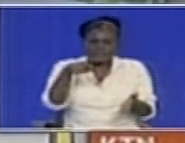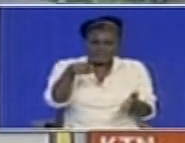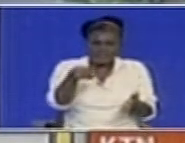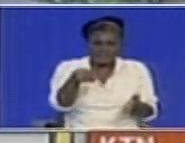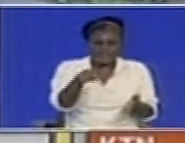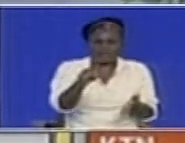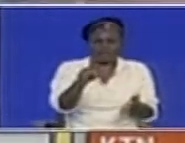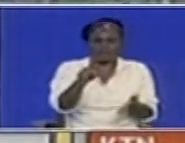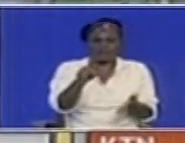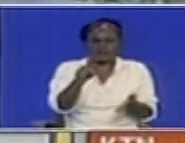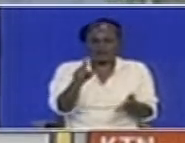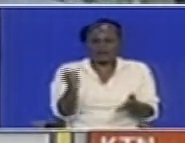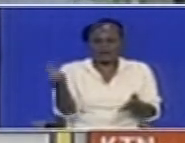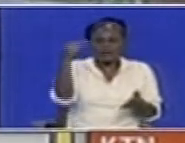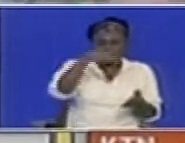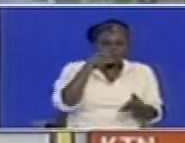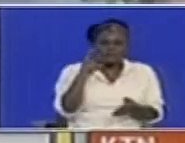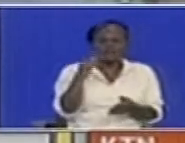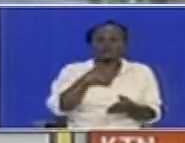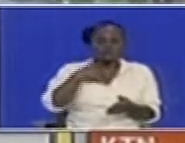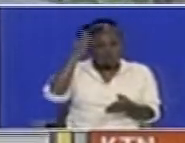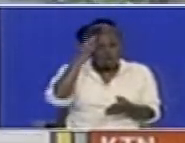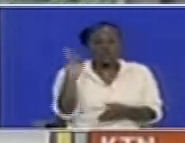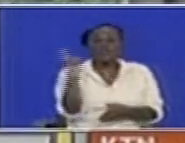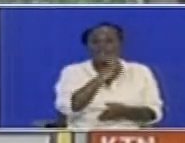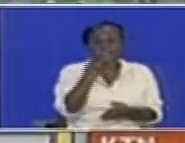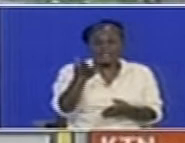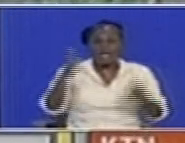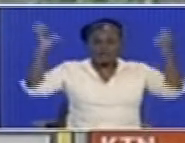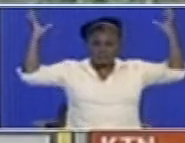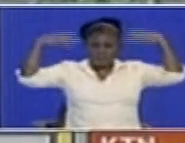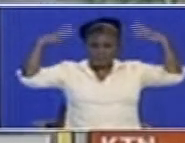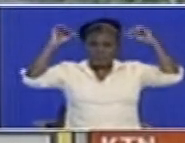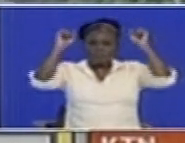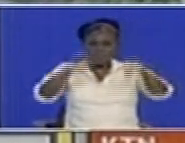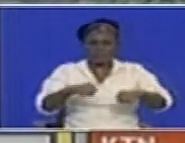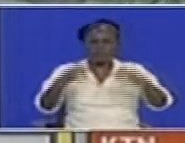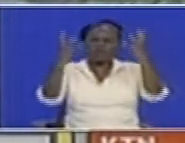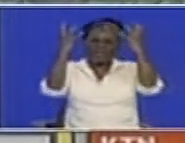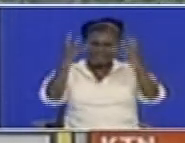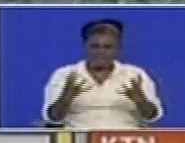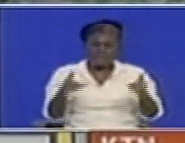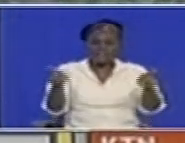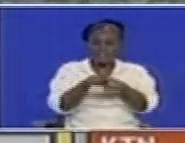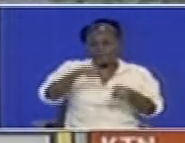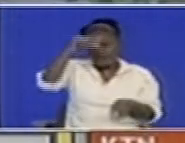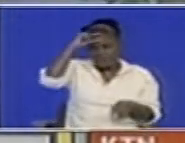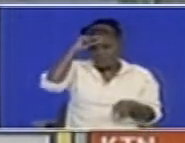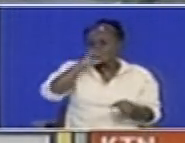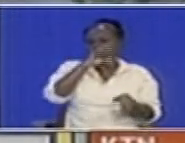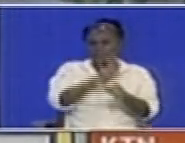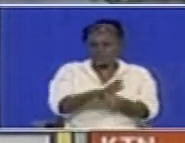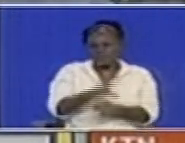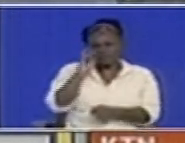wachiweke katika hali ya tahadhari kwa hii jambo, kwa sababu tunatarajia mvua inaisanyesha kubwa. Vile serikali wameahidi kwamba